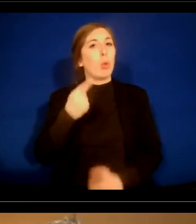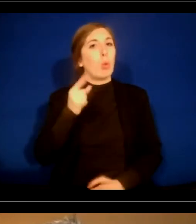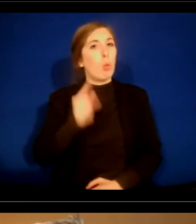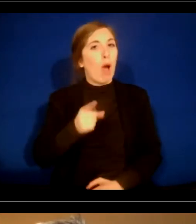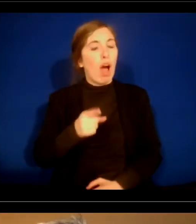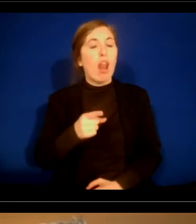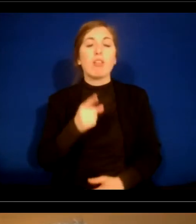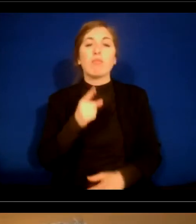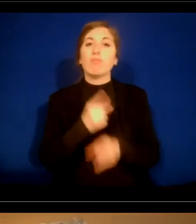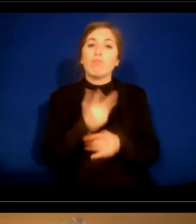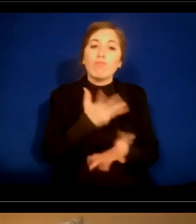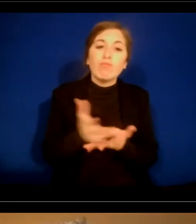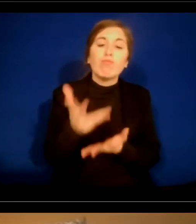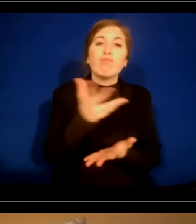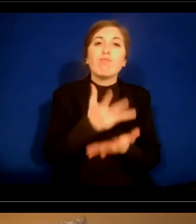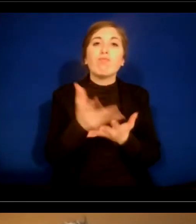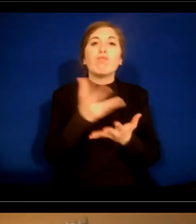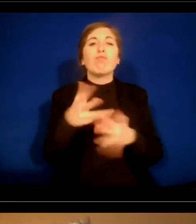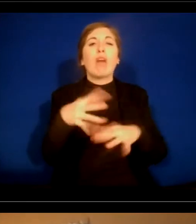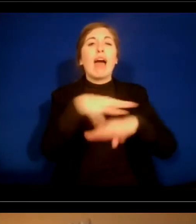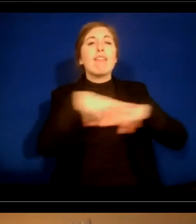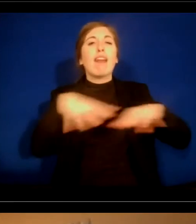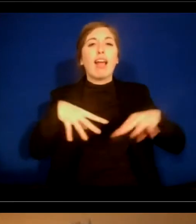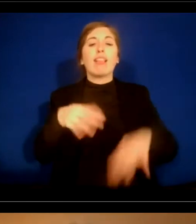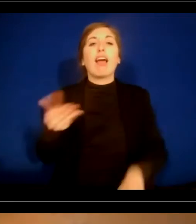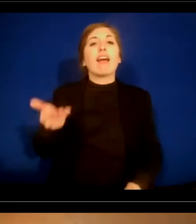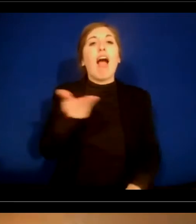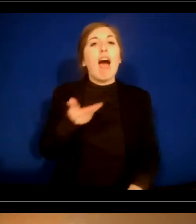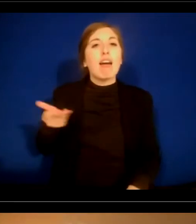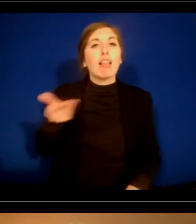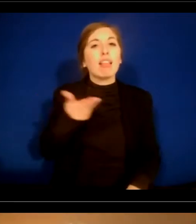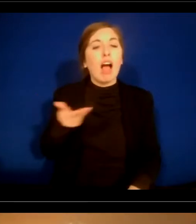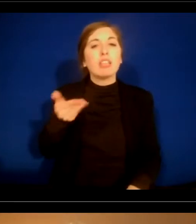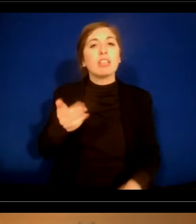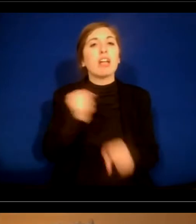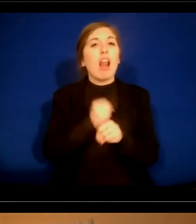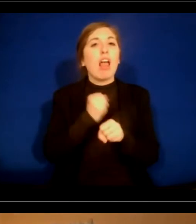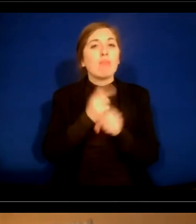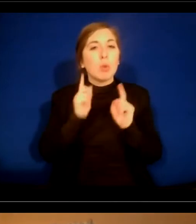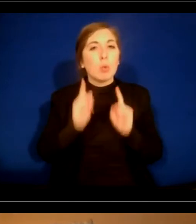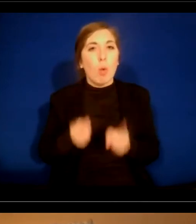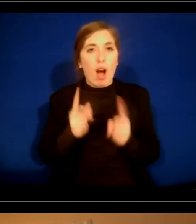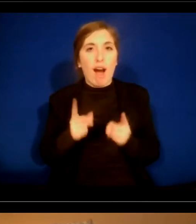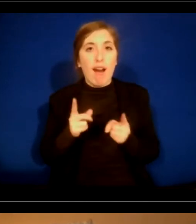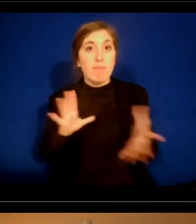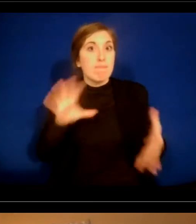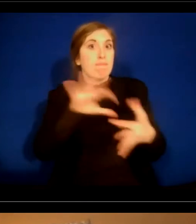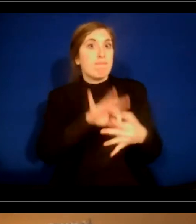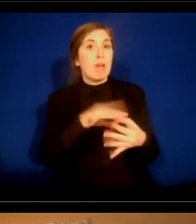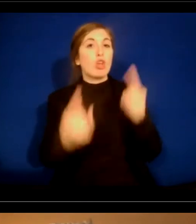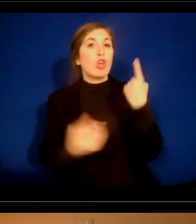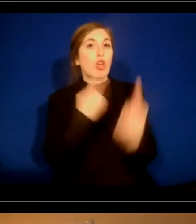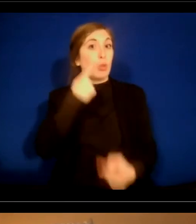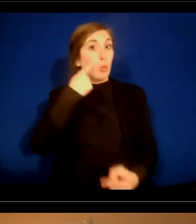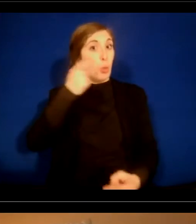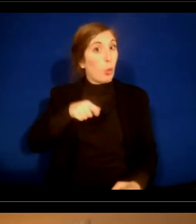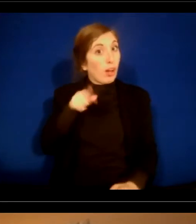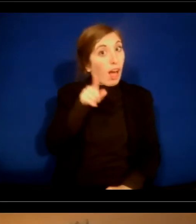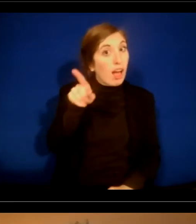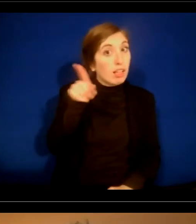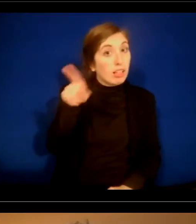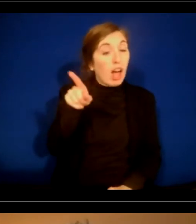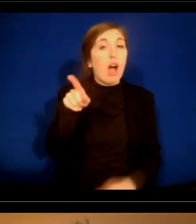la rete Caritas, diciamo all'interno del contesto ucraino, dei